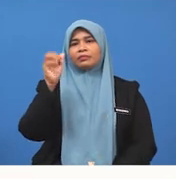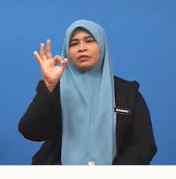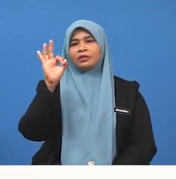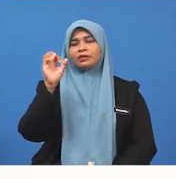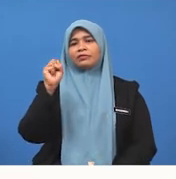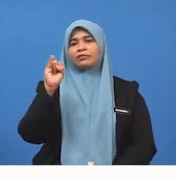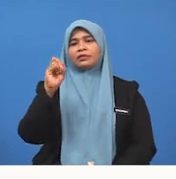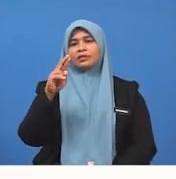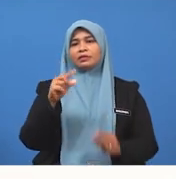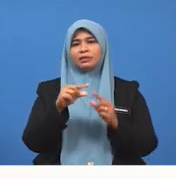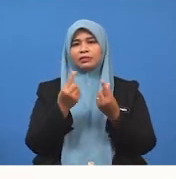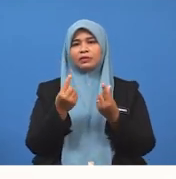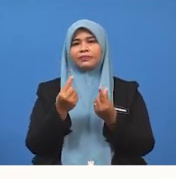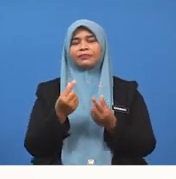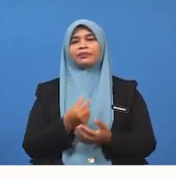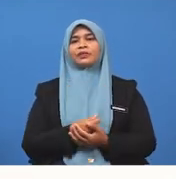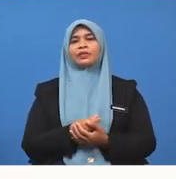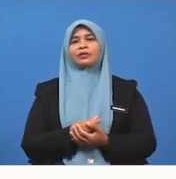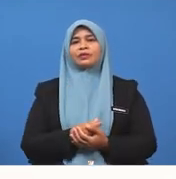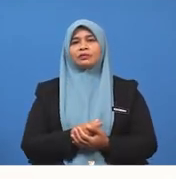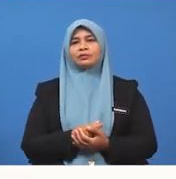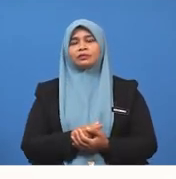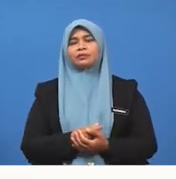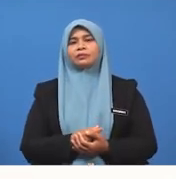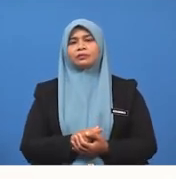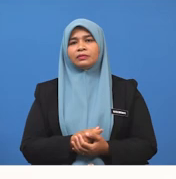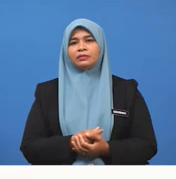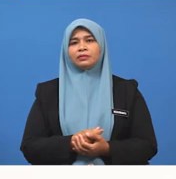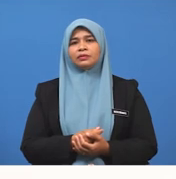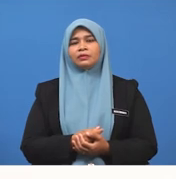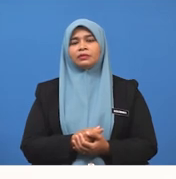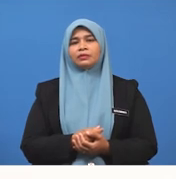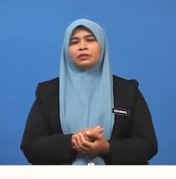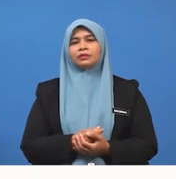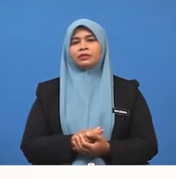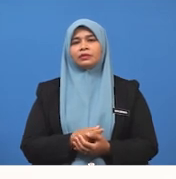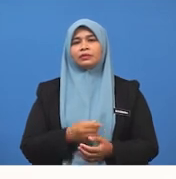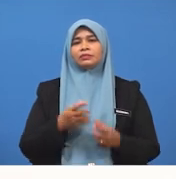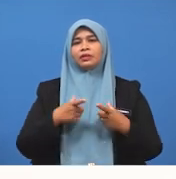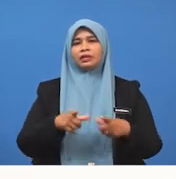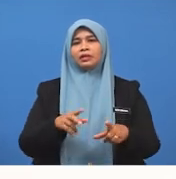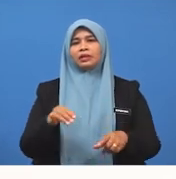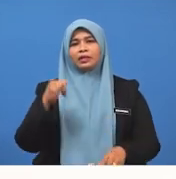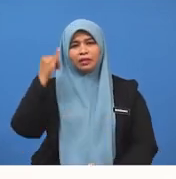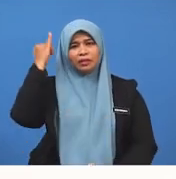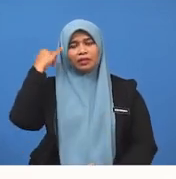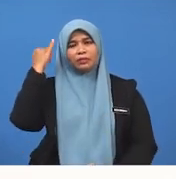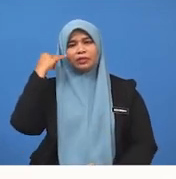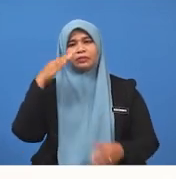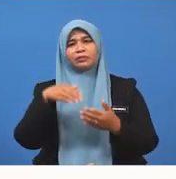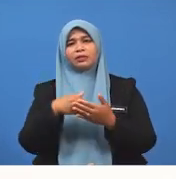syarat-syarat mufassir dan mengetahui seluk-beluk Ilmu Tafsir melahirkan ilmu-ilmu